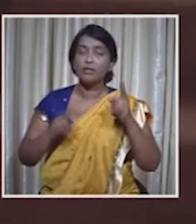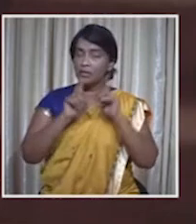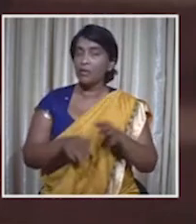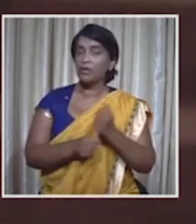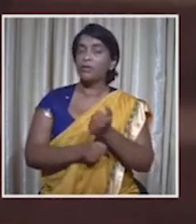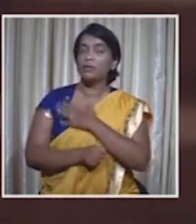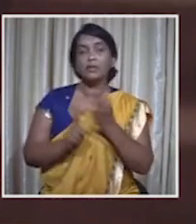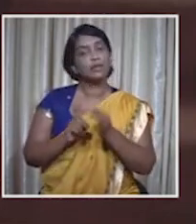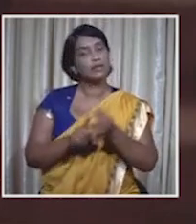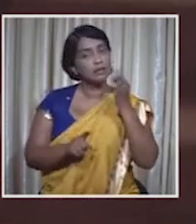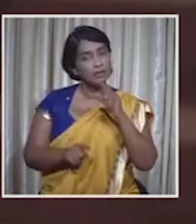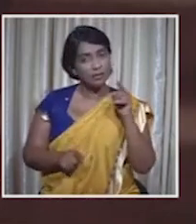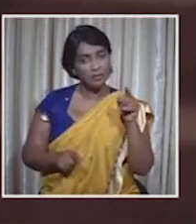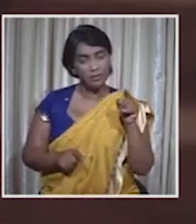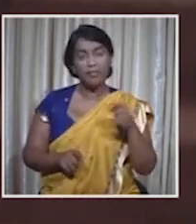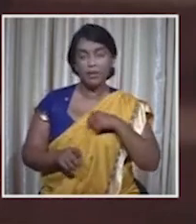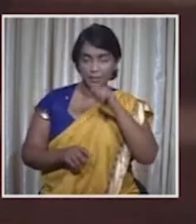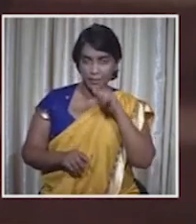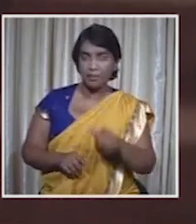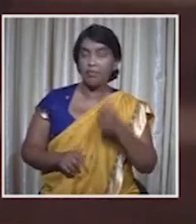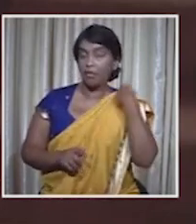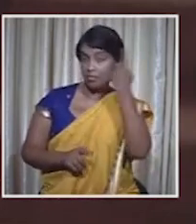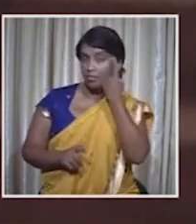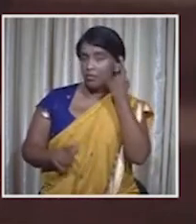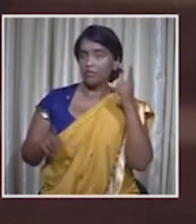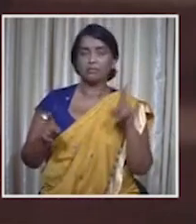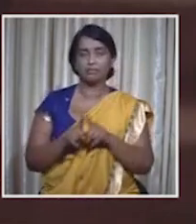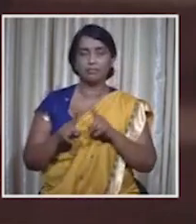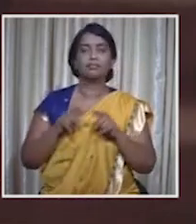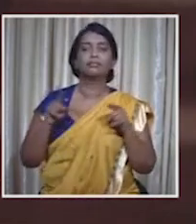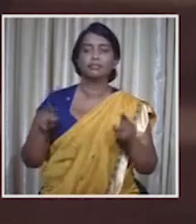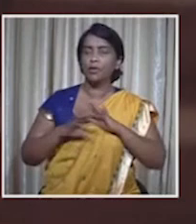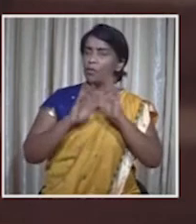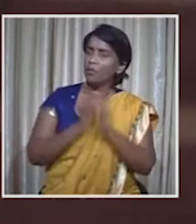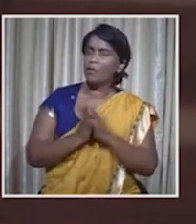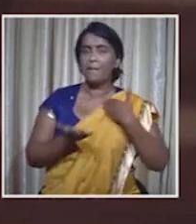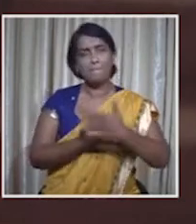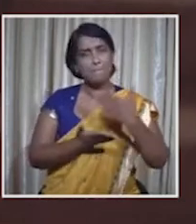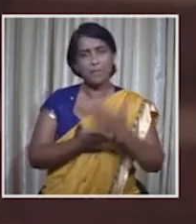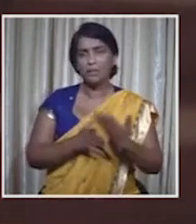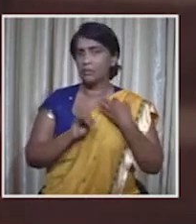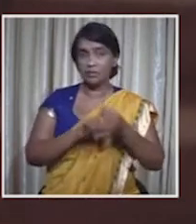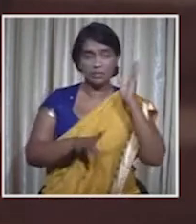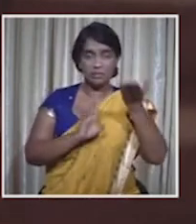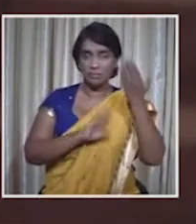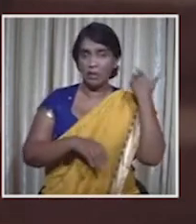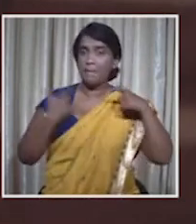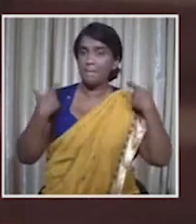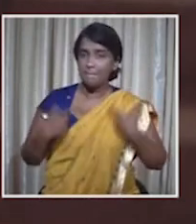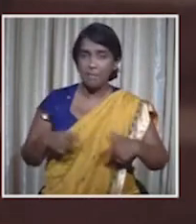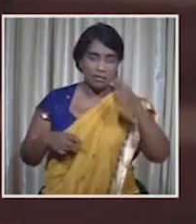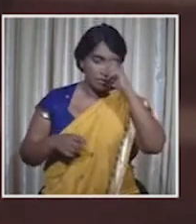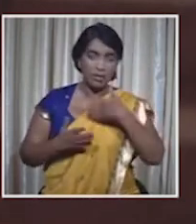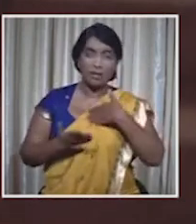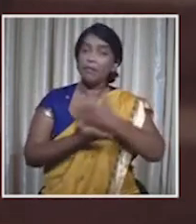යන්නේ ඉතින් ගෝඨාභය රාජපක්ෂ ජනාධිපතිතුමා ඊටාත්ම දක්ෂ ලෙස එතුමා මේ හැම අභියෝගකටම කිසිම ජනාධිපති කෙනෙක්ට එදා